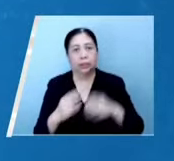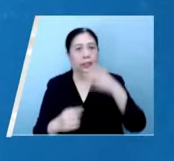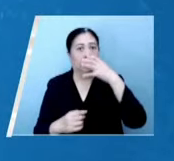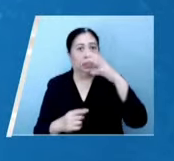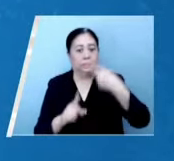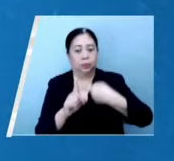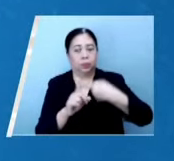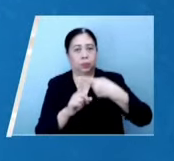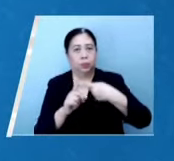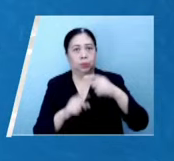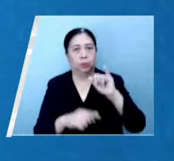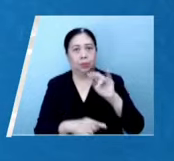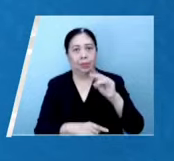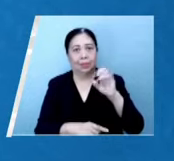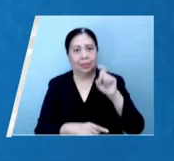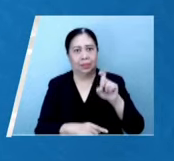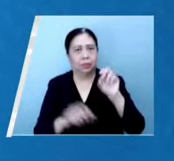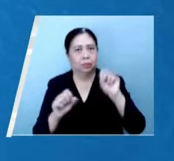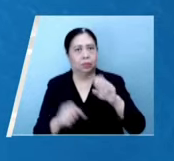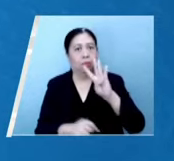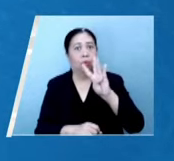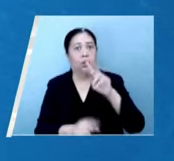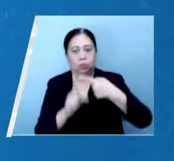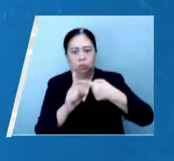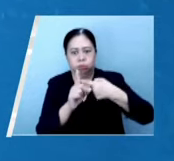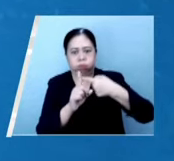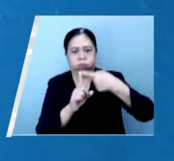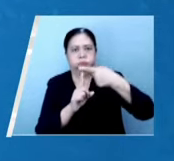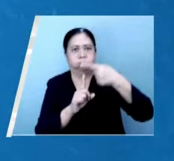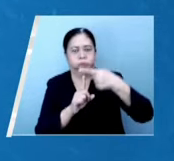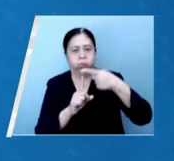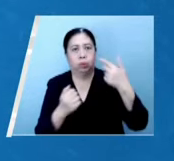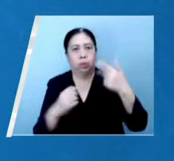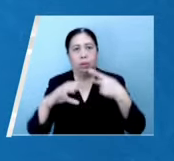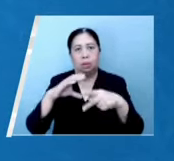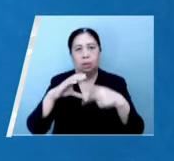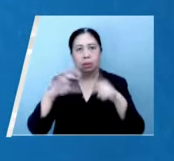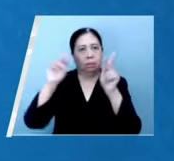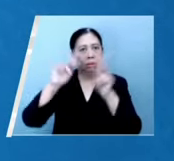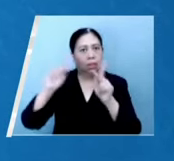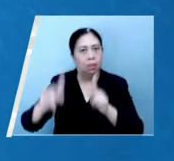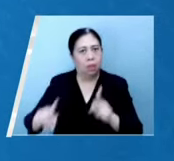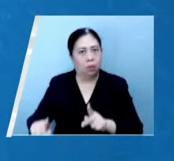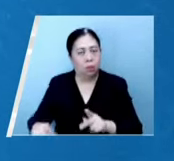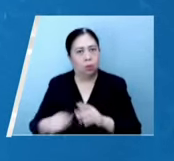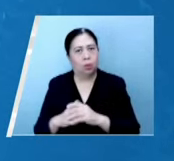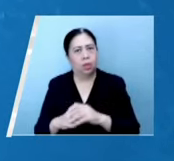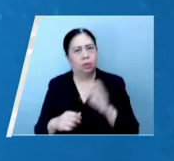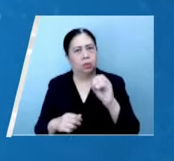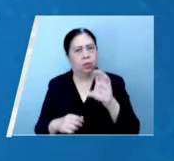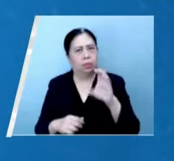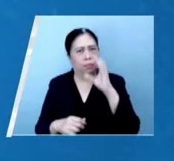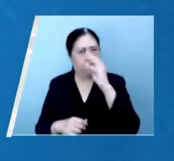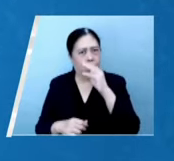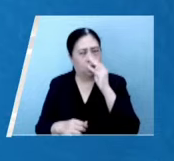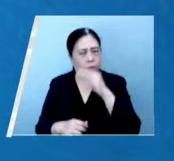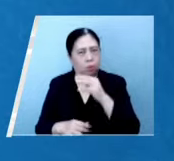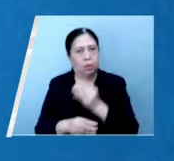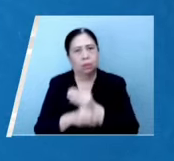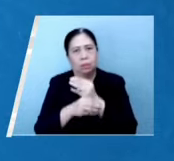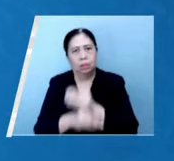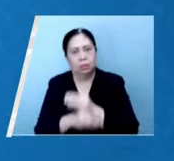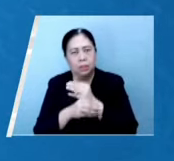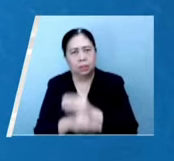PAGASA, posibleng umabot hanggang 42 degrees Celsius sa Puerto Princesa, Palawan, San Jose Occidental, Mindoro, Masbate City at